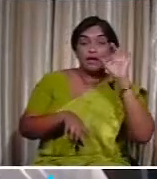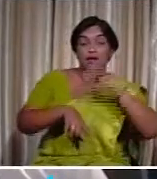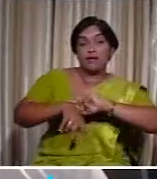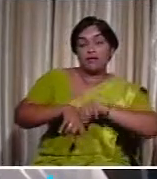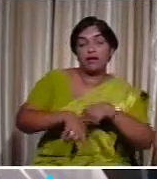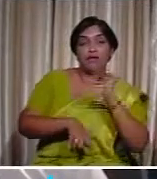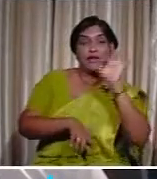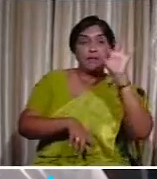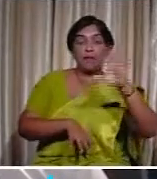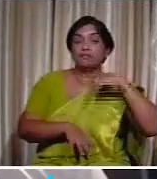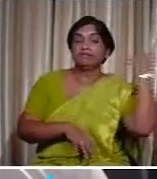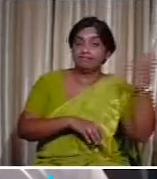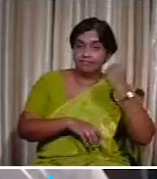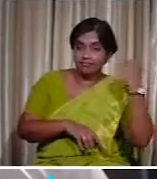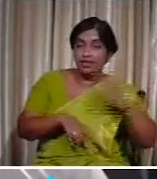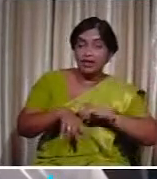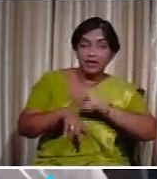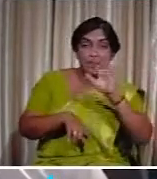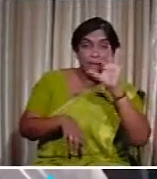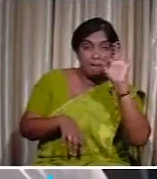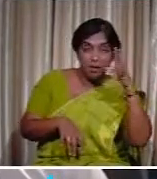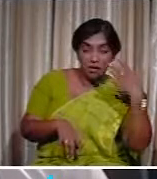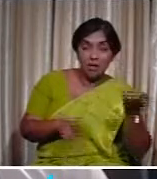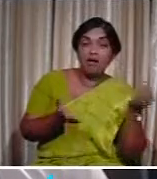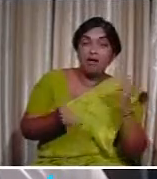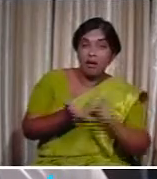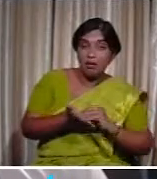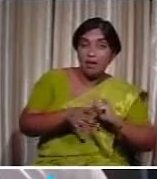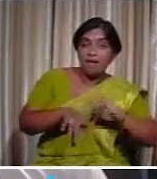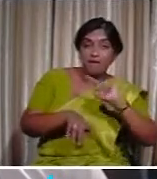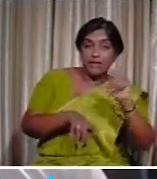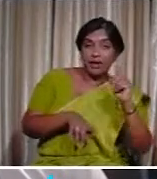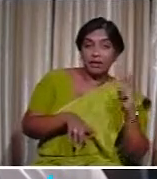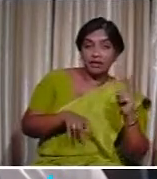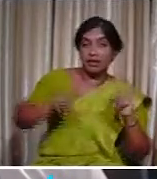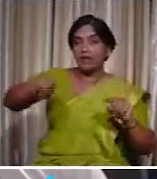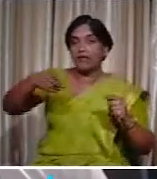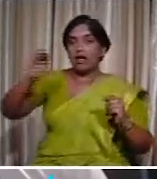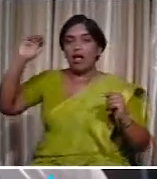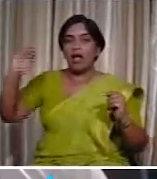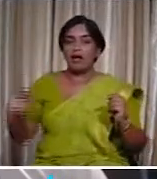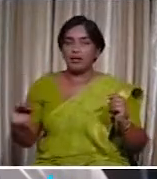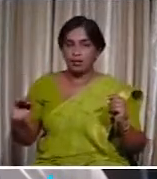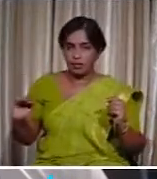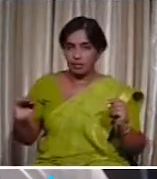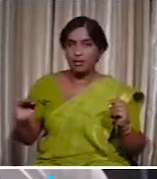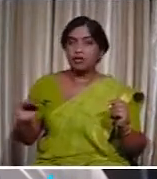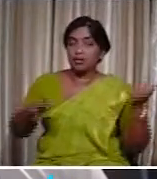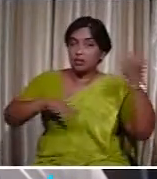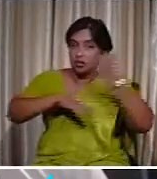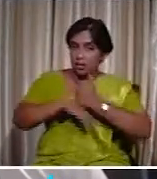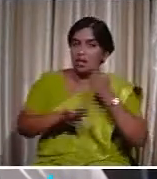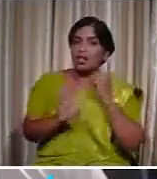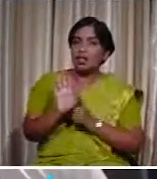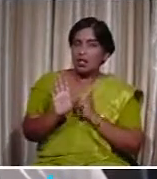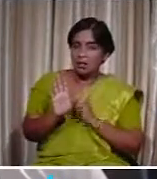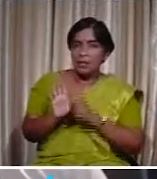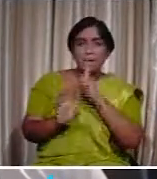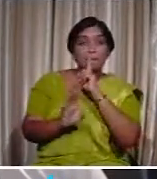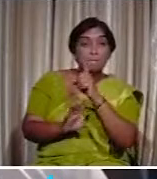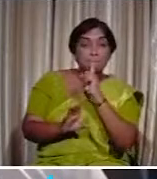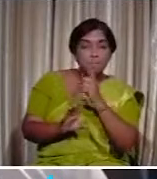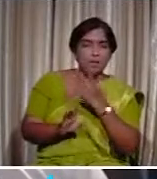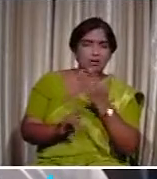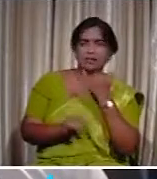කරන්න උත්සාහ කරන. ඒ පහක් කතා කරනට අමතර වැය වෙන විනාඩි 2 වෙන කාගෙන් හරි අඩු වෙන. මූලාසනයේ හැමදාම බැනුම් අහන්නේ